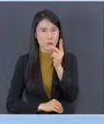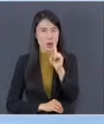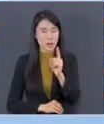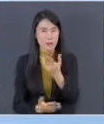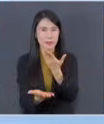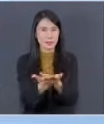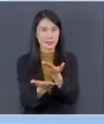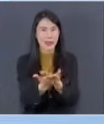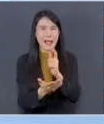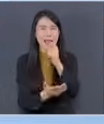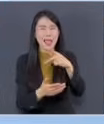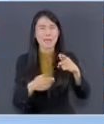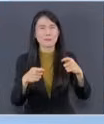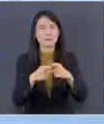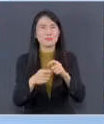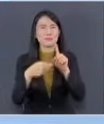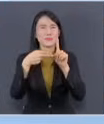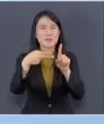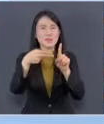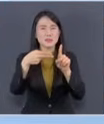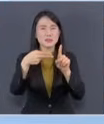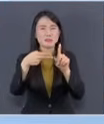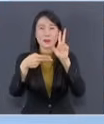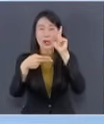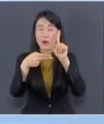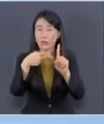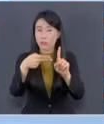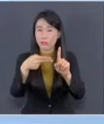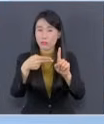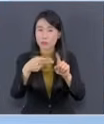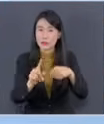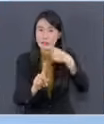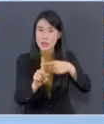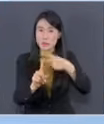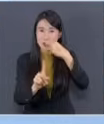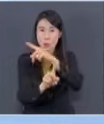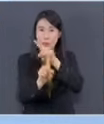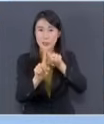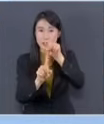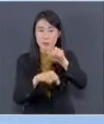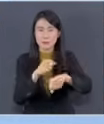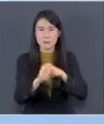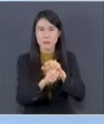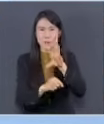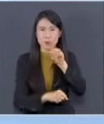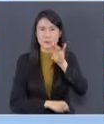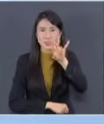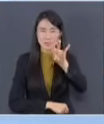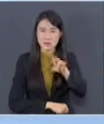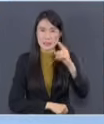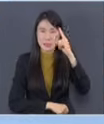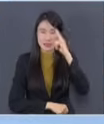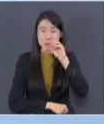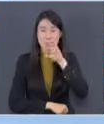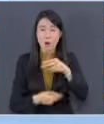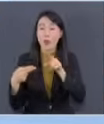เงินดิจิตอล 10,000 บาทตอนนี้มันมีข่าวครับคุณผู้ชมว่าที่บอกว่าจะให้1กุมภาพันธ์2567ไม่ทันนะคุณผู้ชมฮะอ้